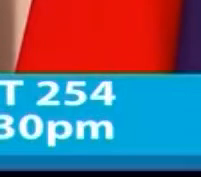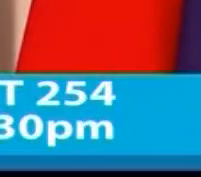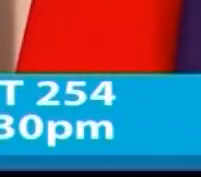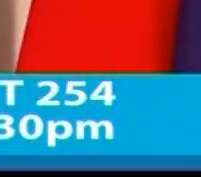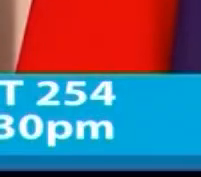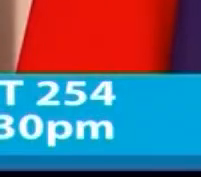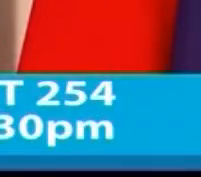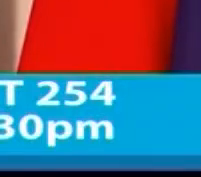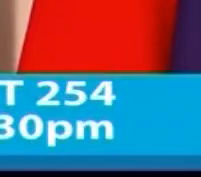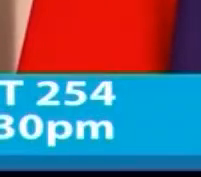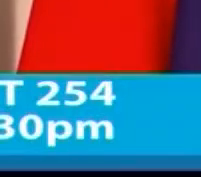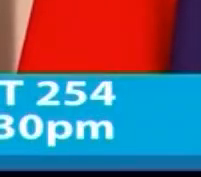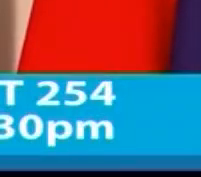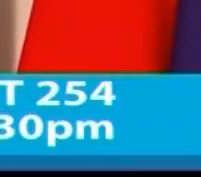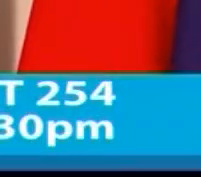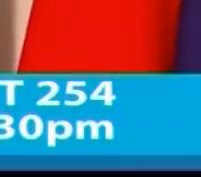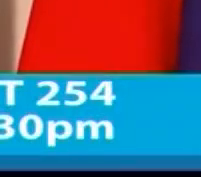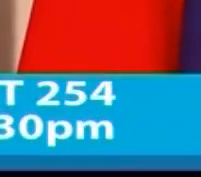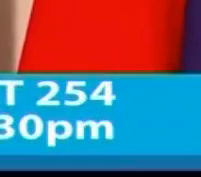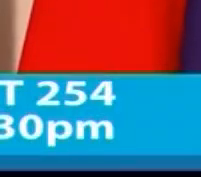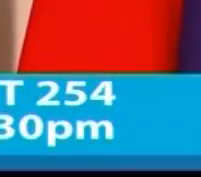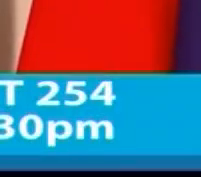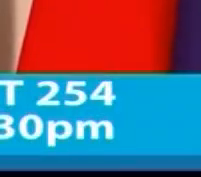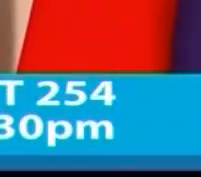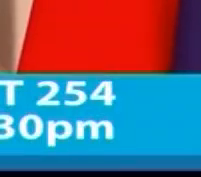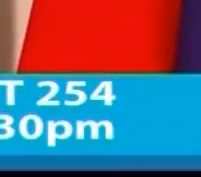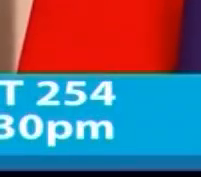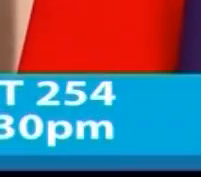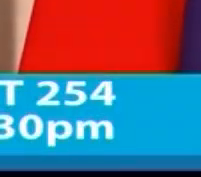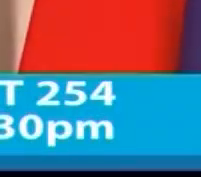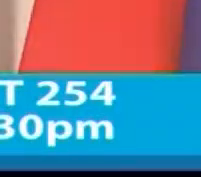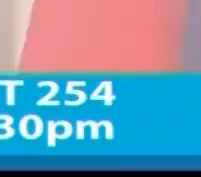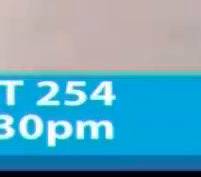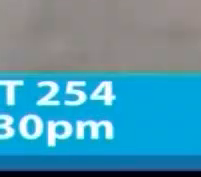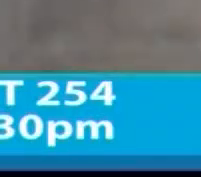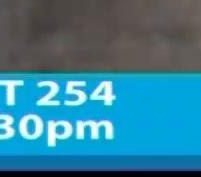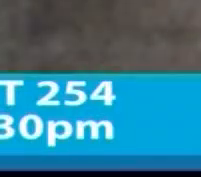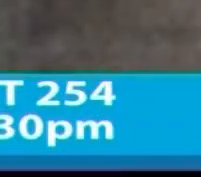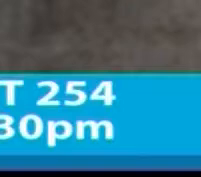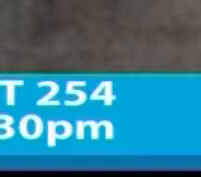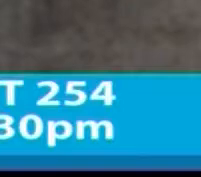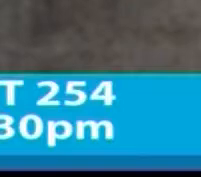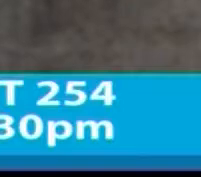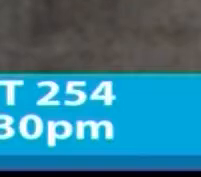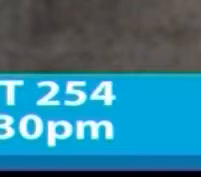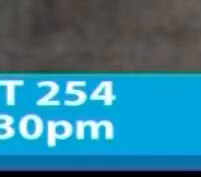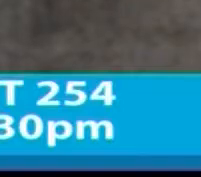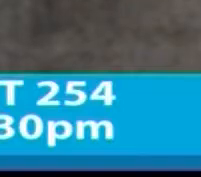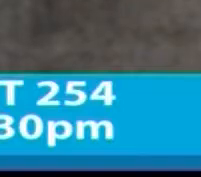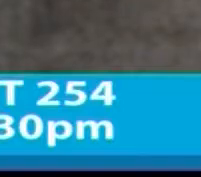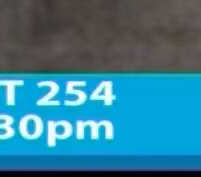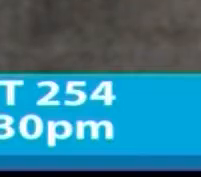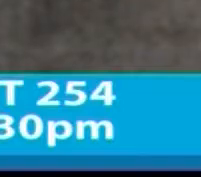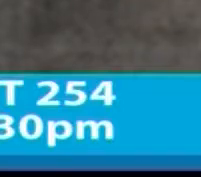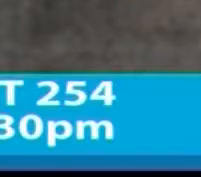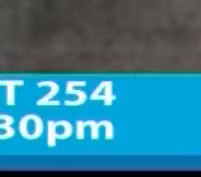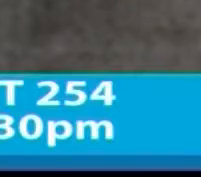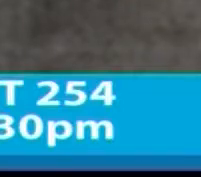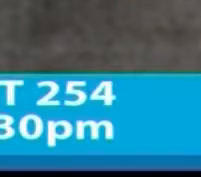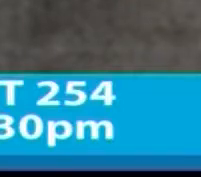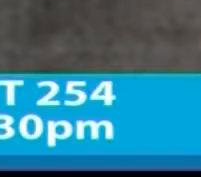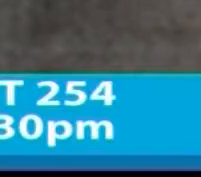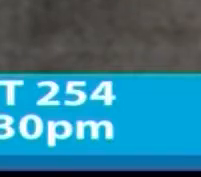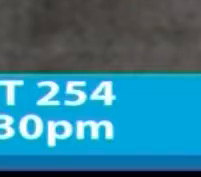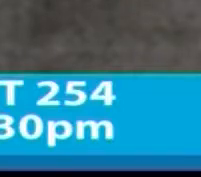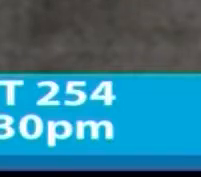robbed of their profit by those who are too lazy to invest and produce. Ofisi ya ODPP imekuwa ni